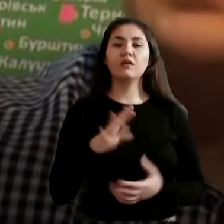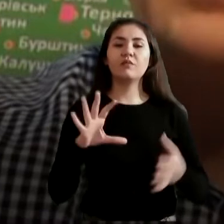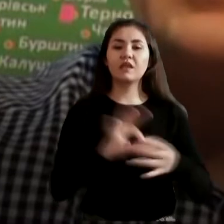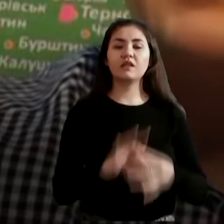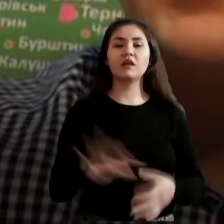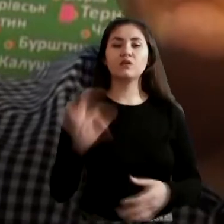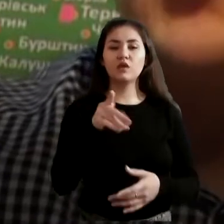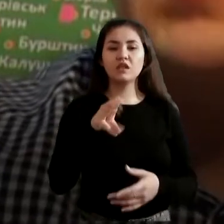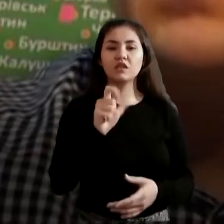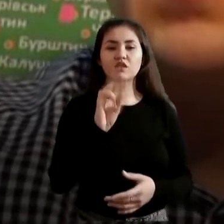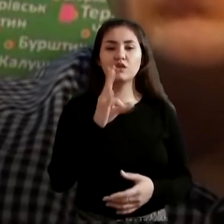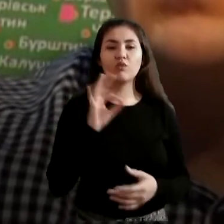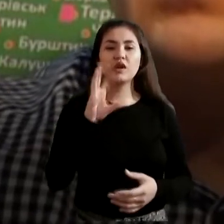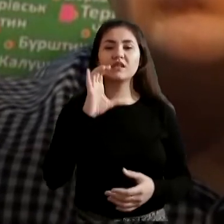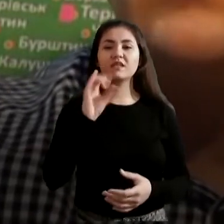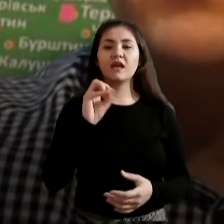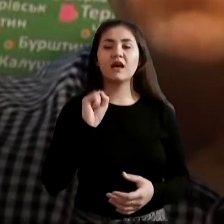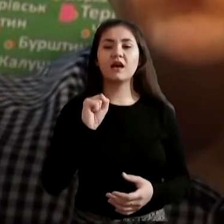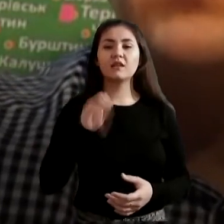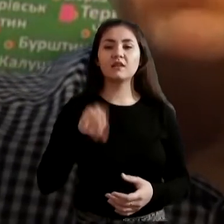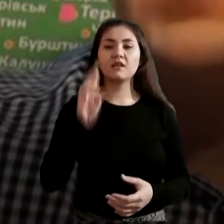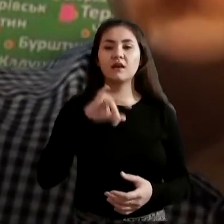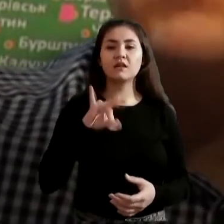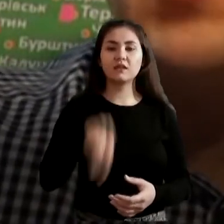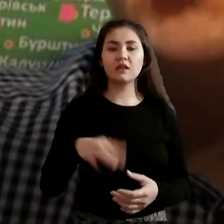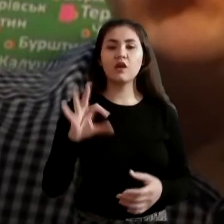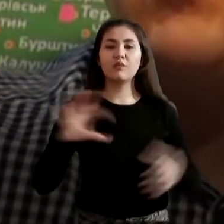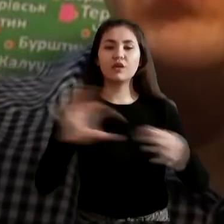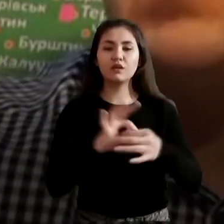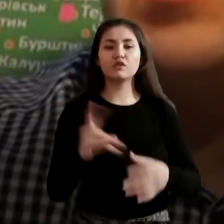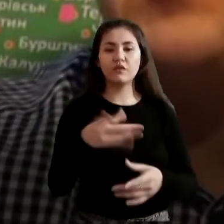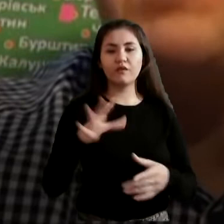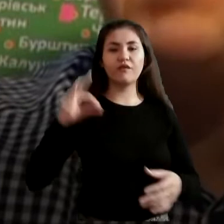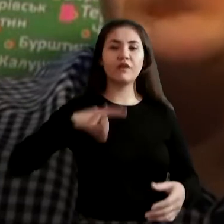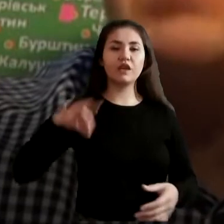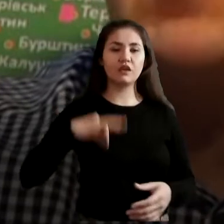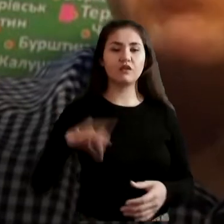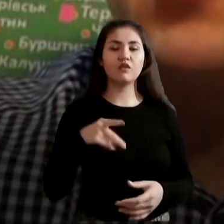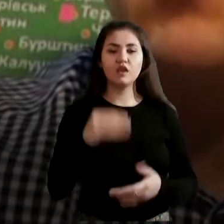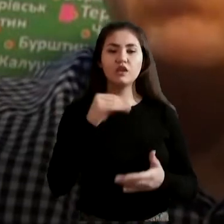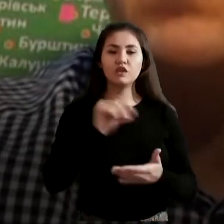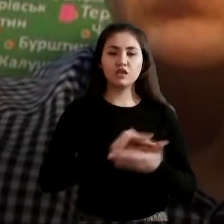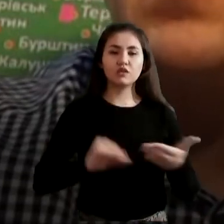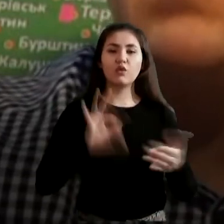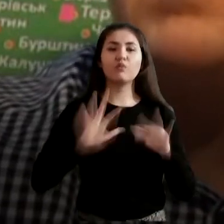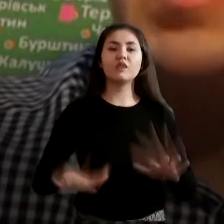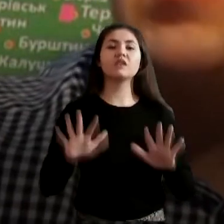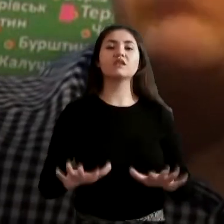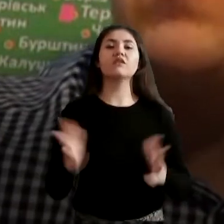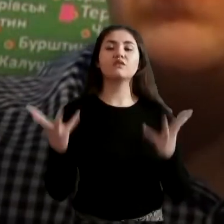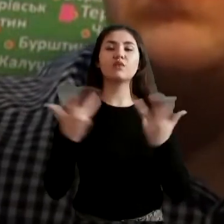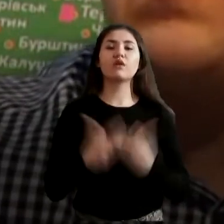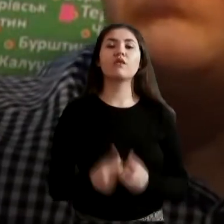це стандартне підключення, тобто воно вигідно, бо там чітко, в залежності від місцевості, прораховано